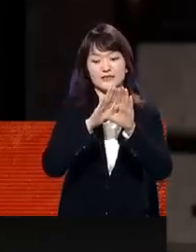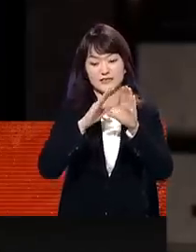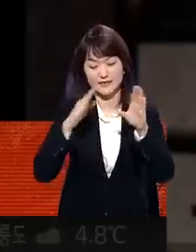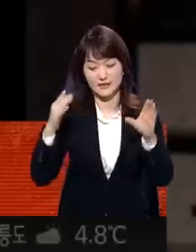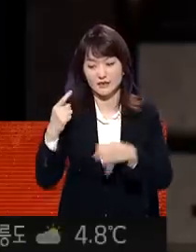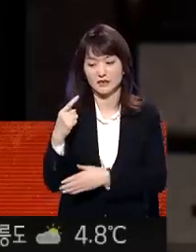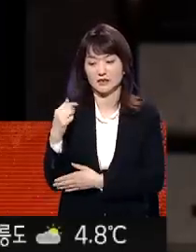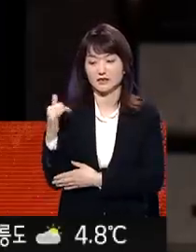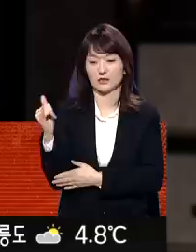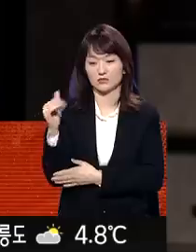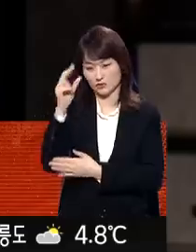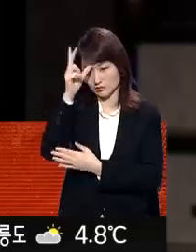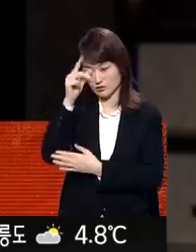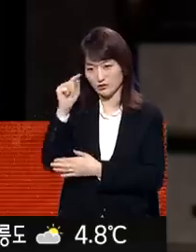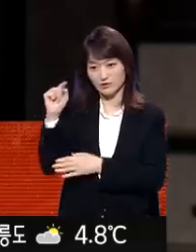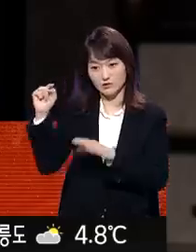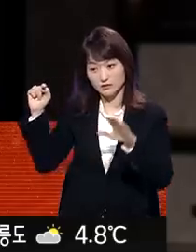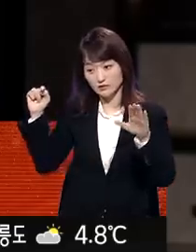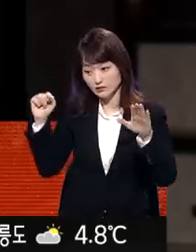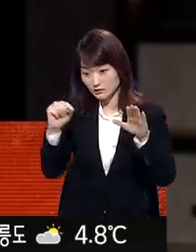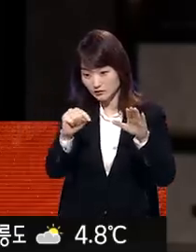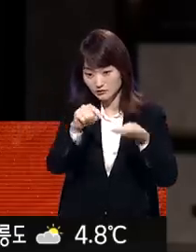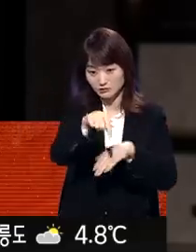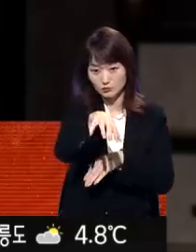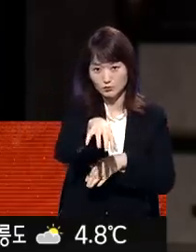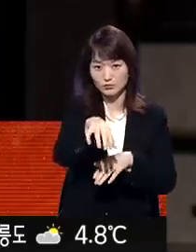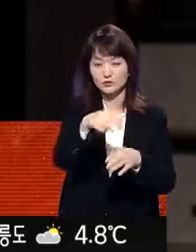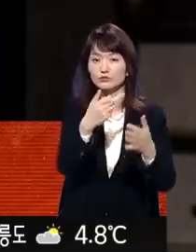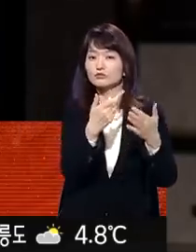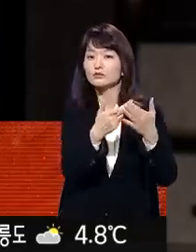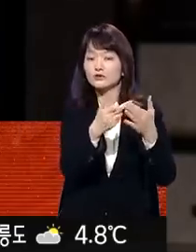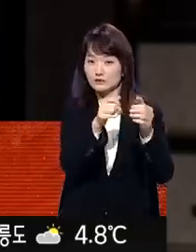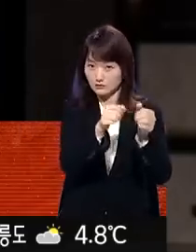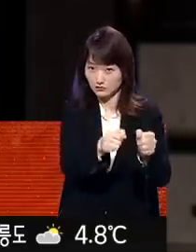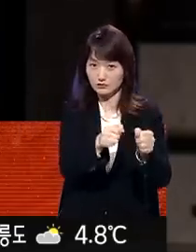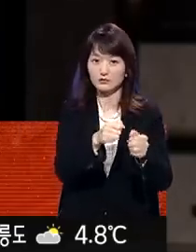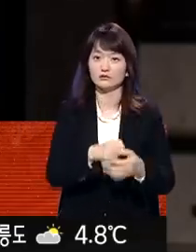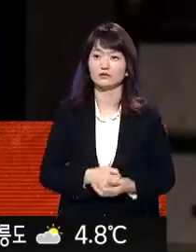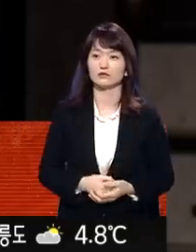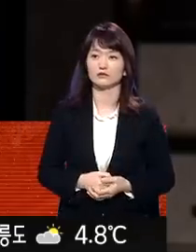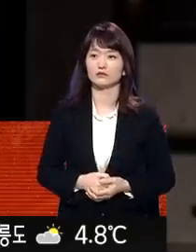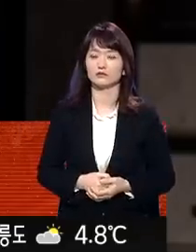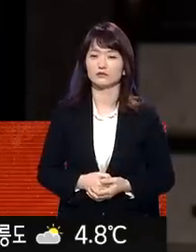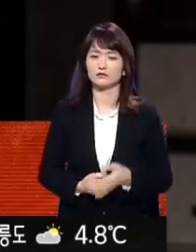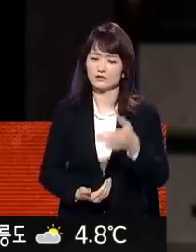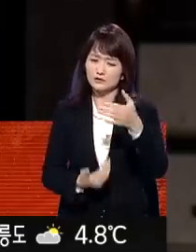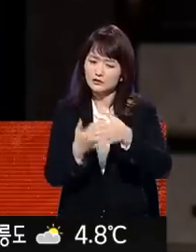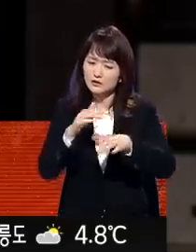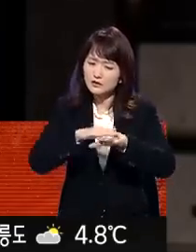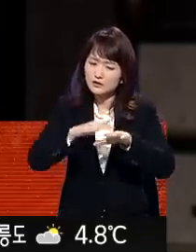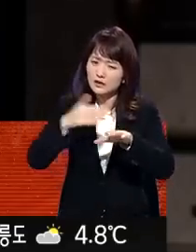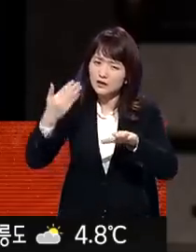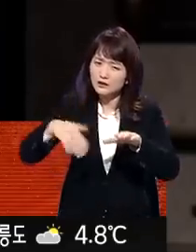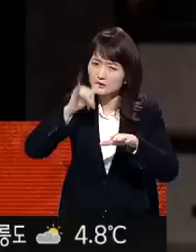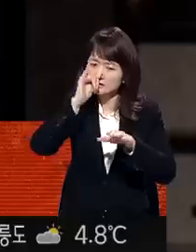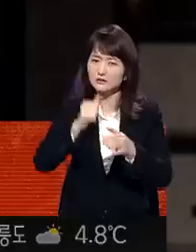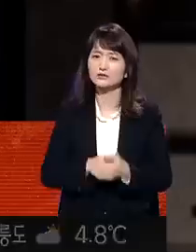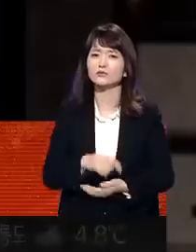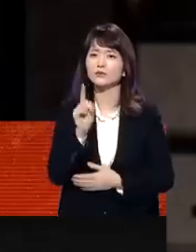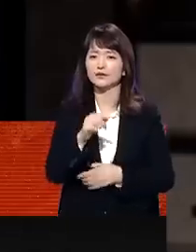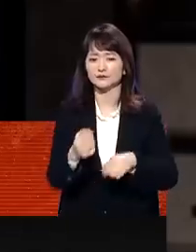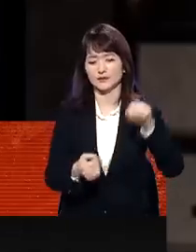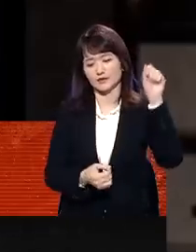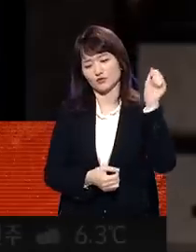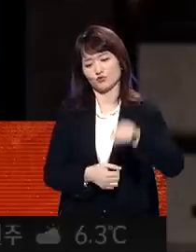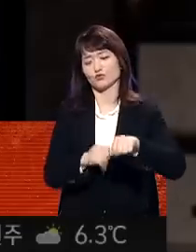소방대원하고 같이 들어가려 했는데 그 장소에 그 작은 아들이 있었다는 겁니다. 사실 제일 처음에 이 사건은 미궁으로 빠질 수가 있었어요. 제일 처음에 둔기라고 하는